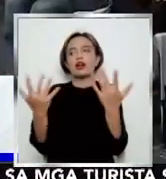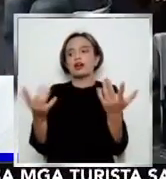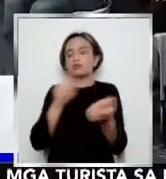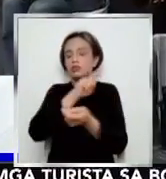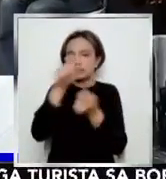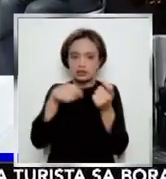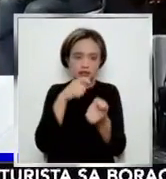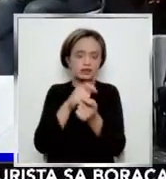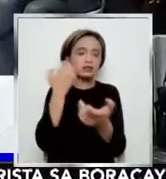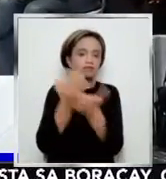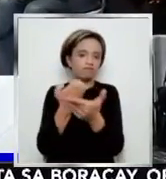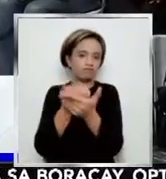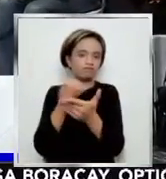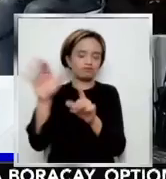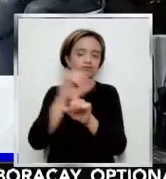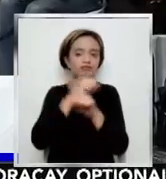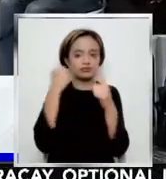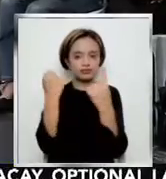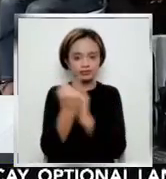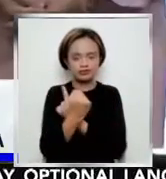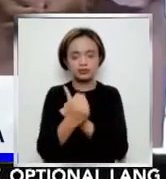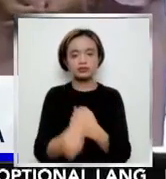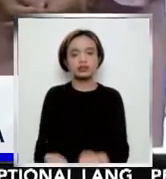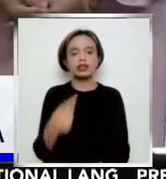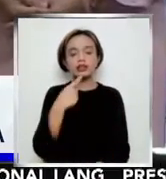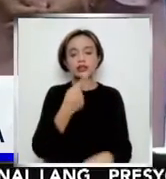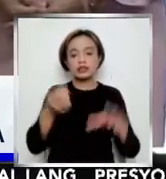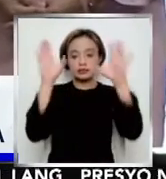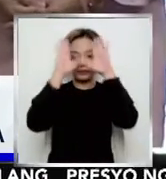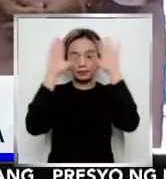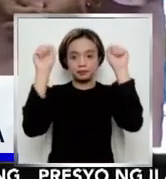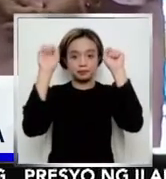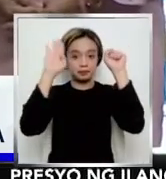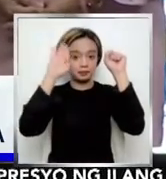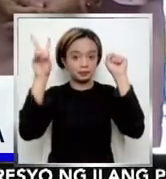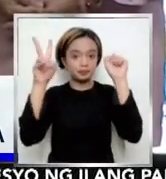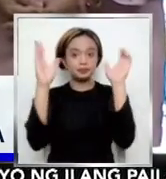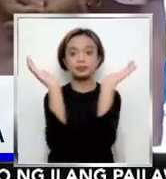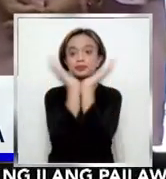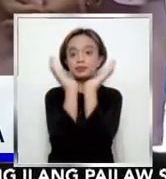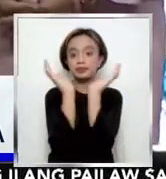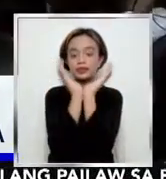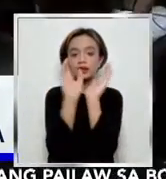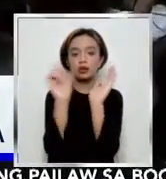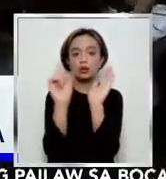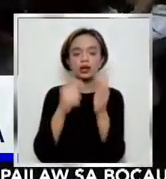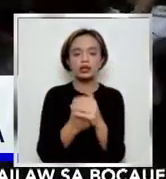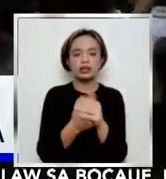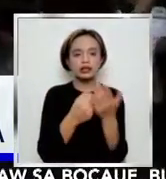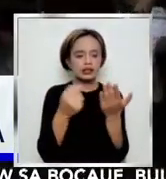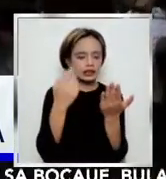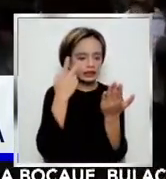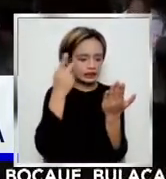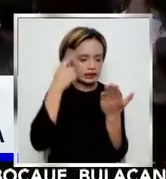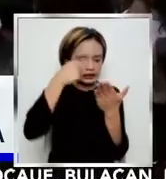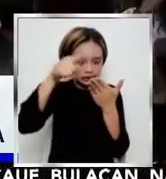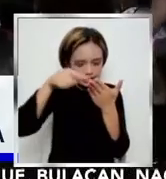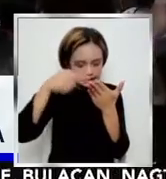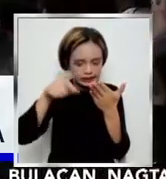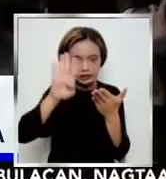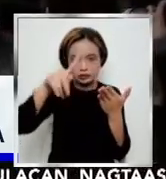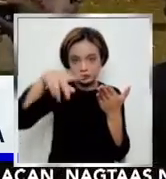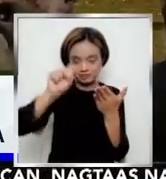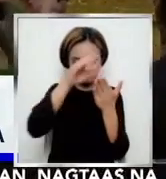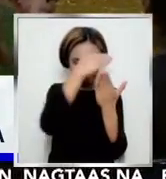situation. Una nang inatasan ni Pangulong Bongbong Marcos ang DSWD na linisin ang listahan ng 4-piece. sa 1.3 milyon na